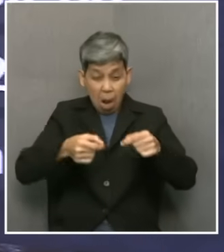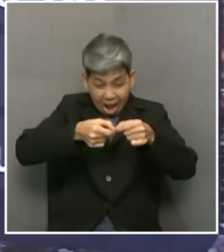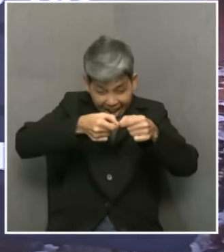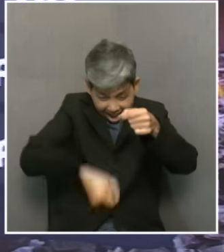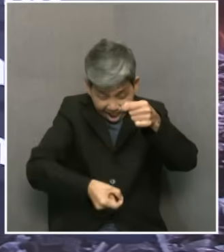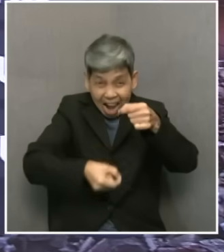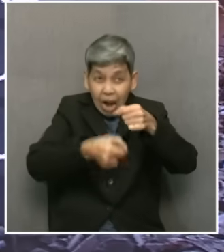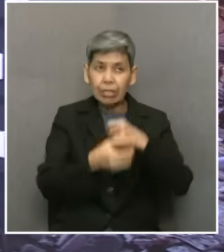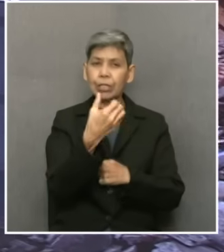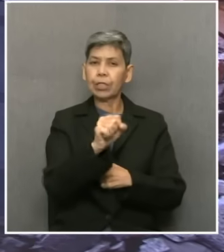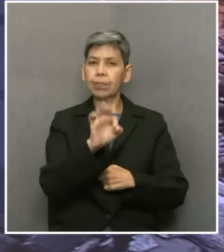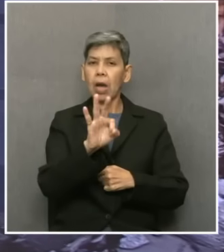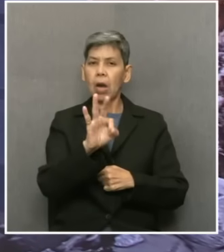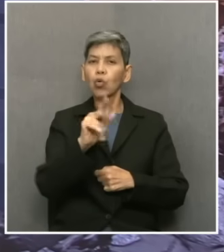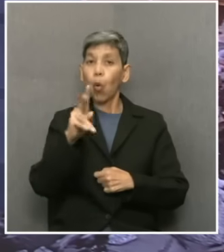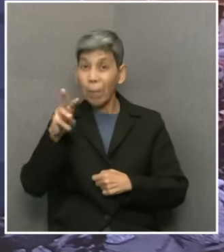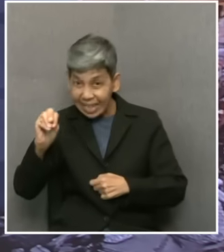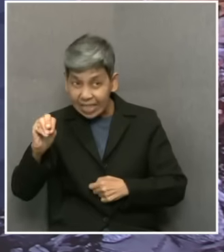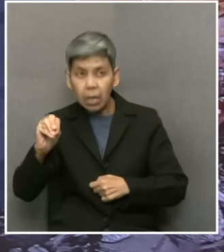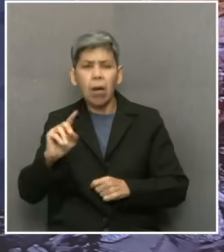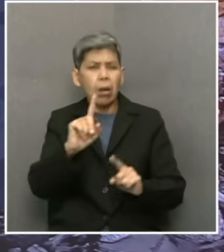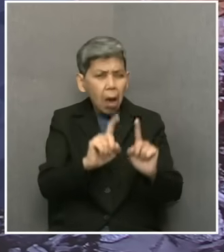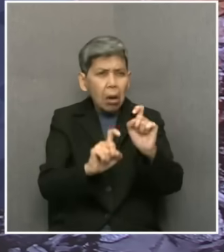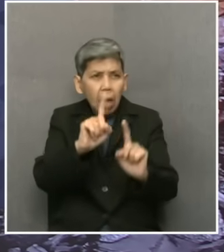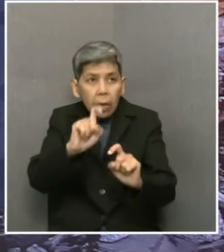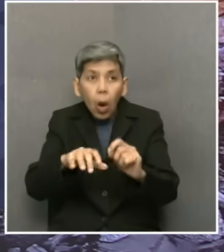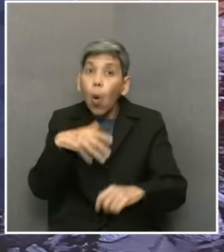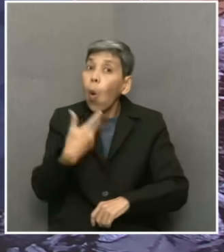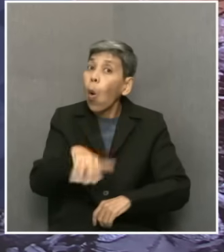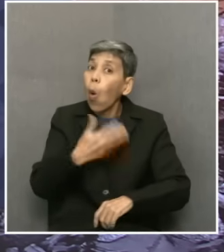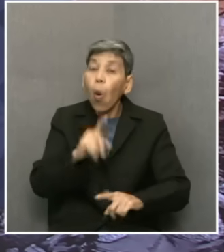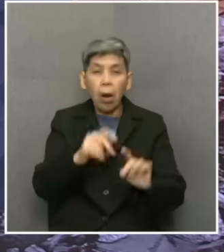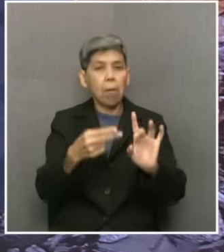ปใต้ดิน19กิโลเมตรแล้วมีผู้เสียชีวิตเยอะขนาดนี้ค่ะ